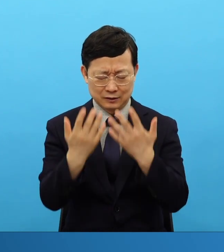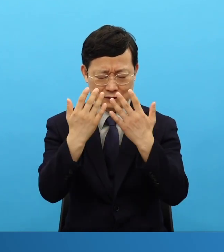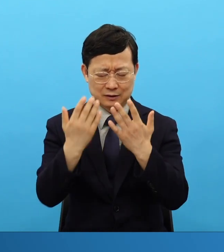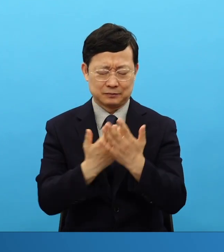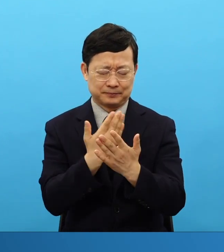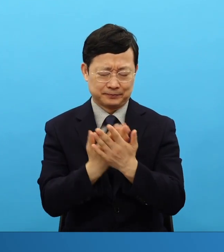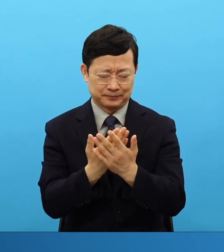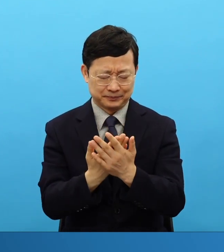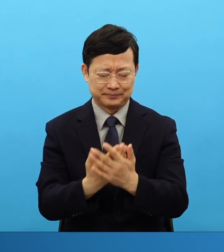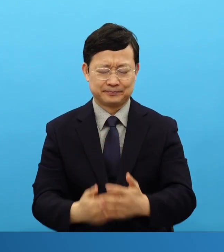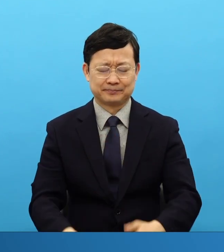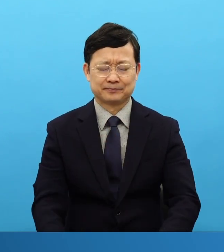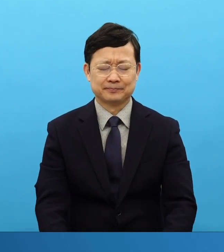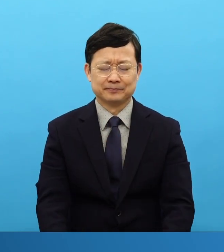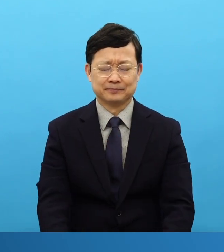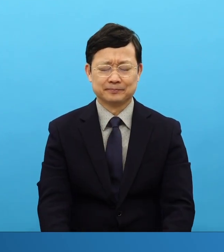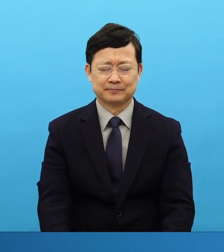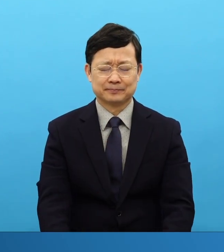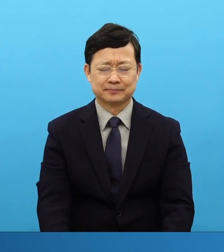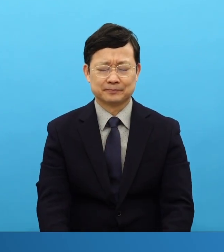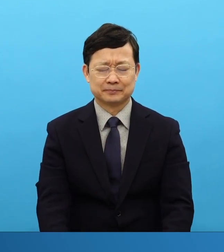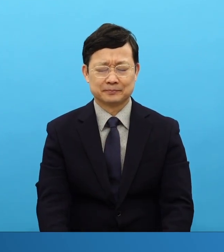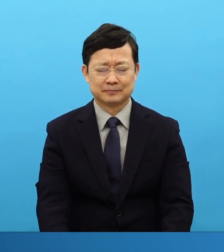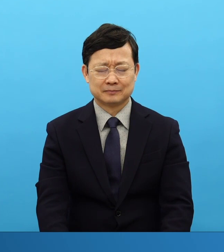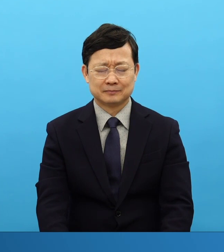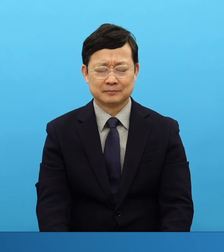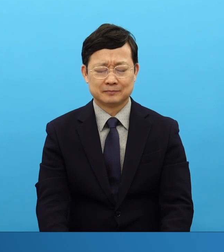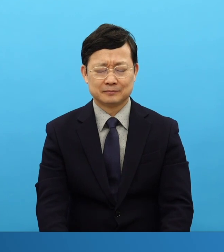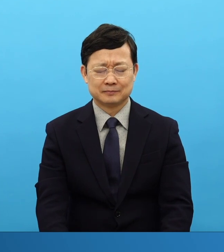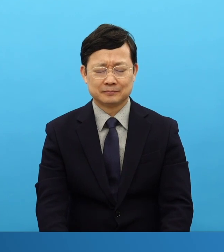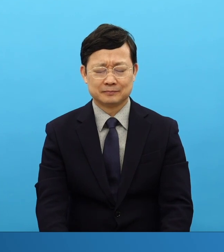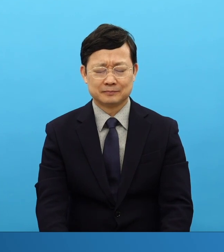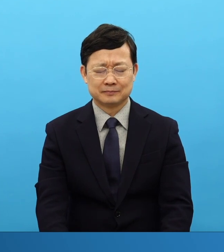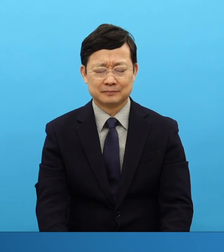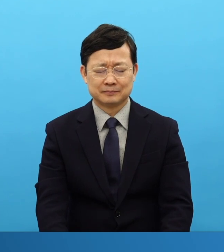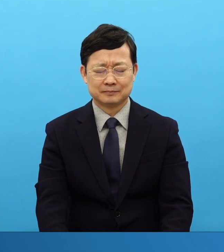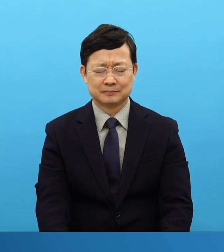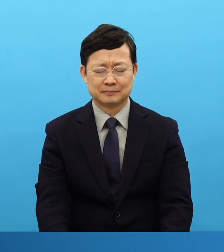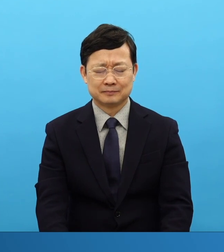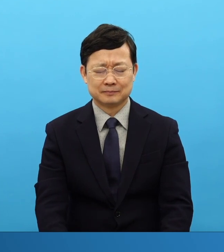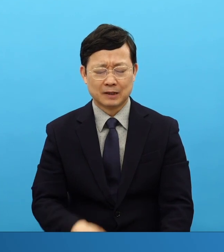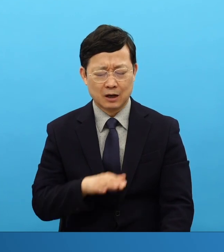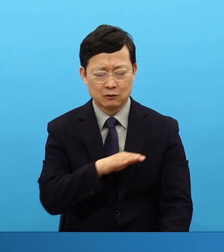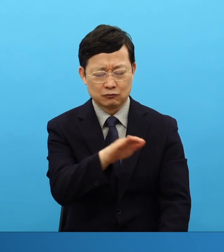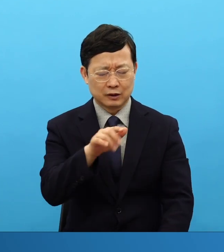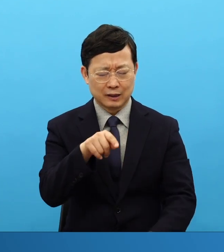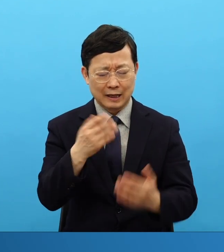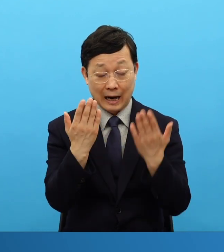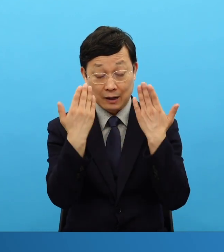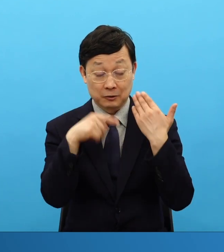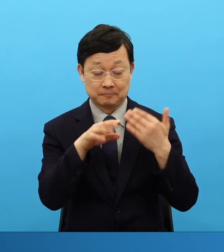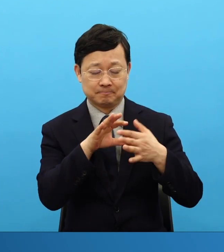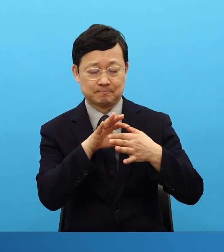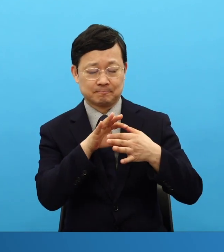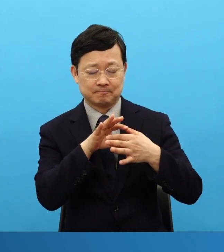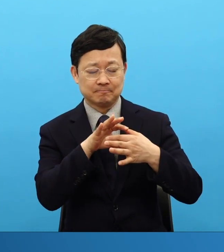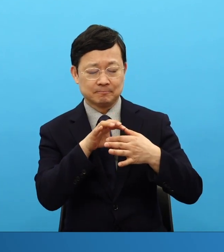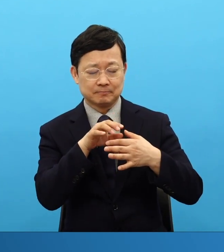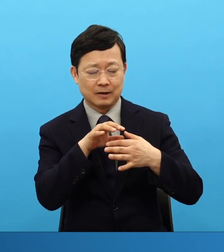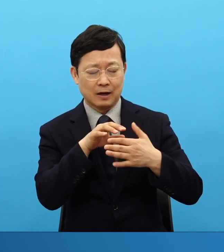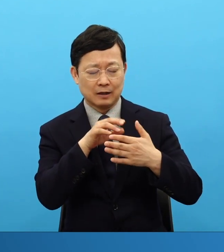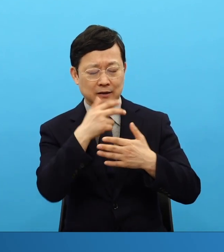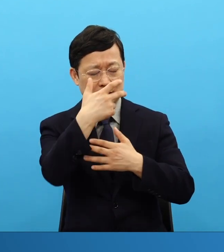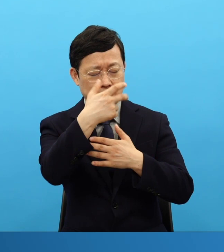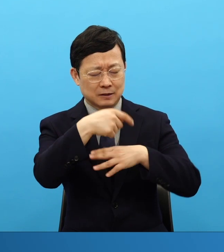하옵소서. RTS로서 70지역을 이끄는 전도제자들이 오게하리ますように。 우리 신학교를 통하여